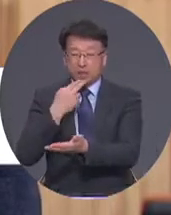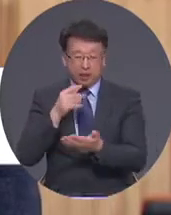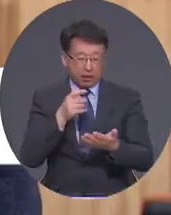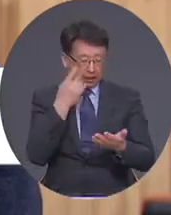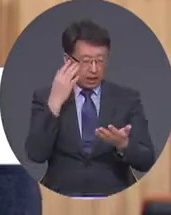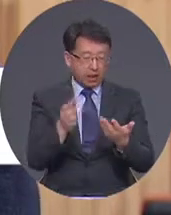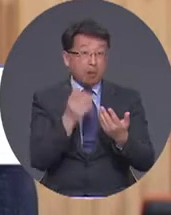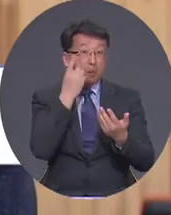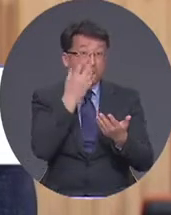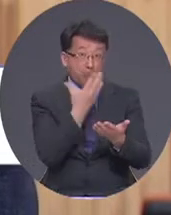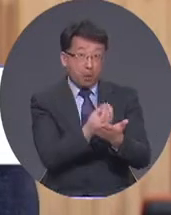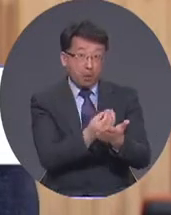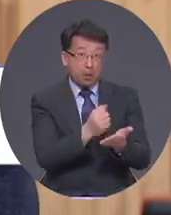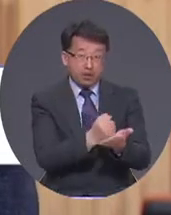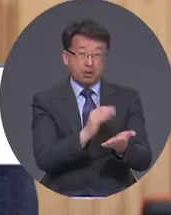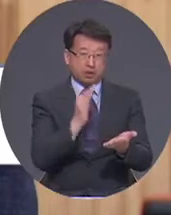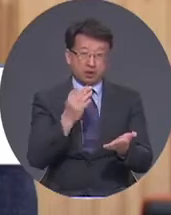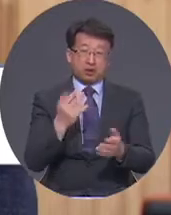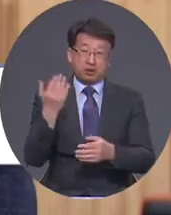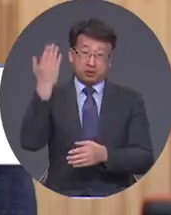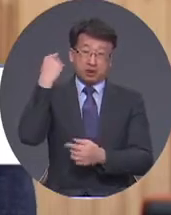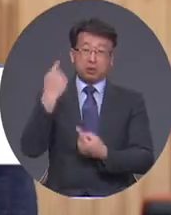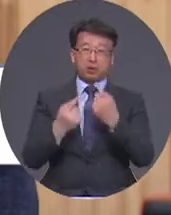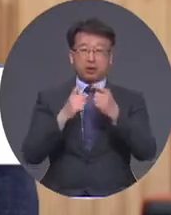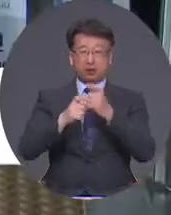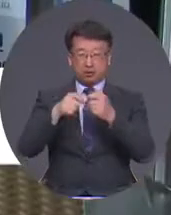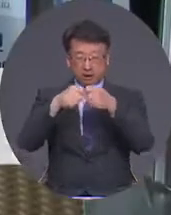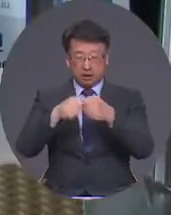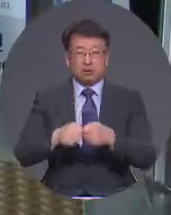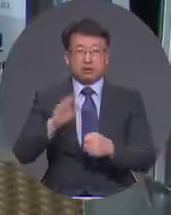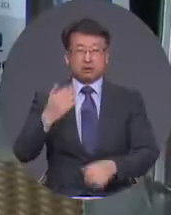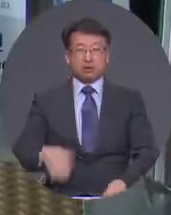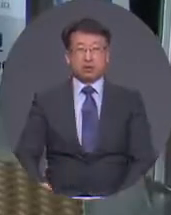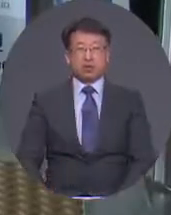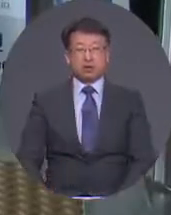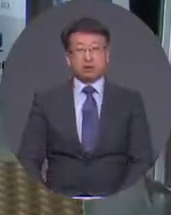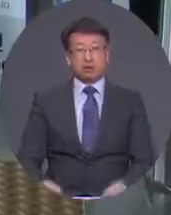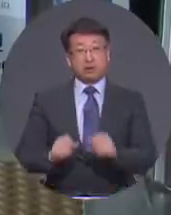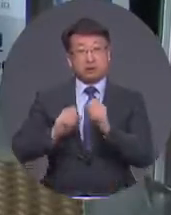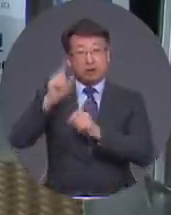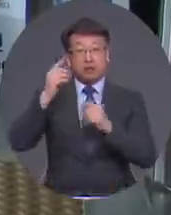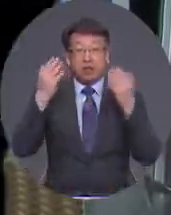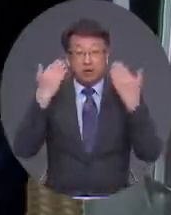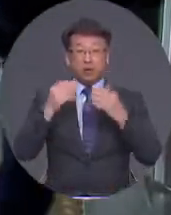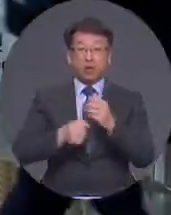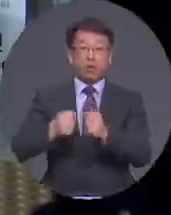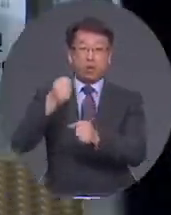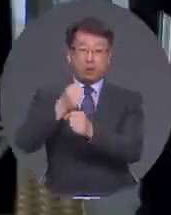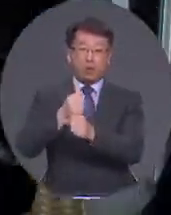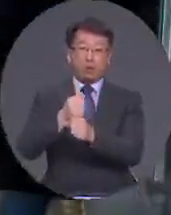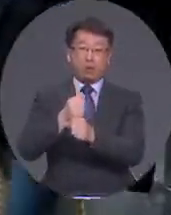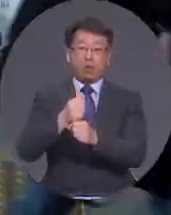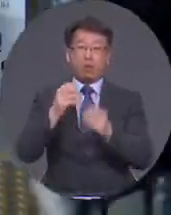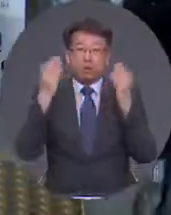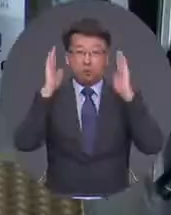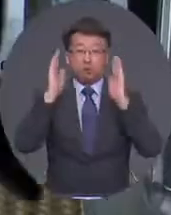있기 때문에 전번보다 좀 더 상세해졌다. 도내 초중고 대부분 학교가 정상 등교를 한